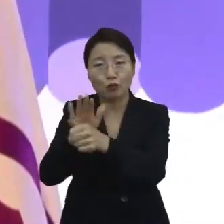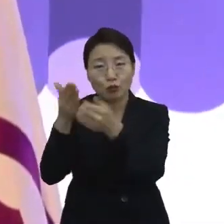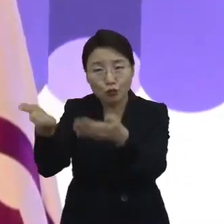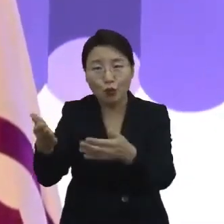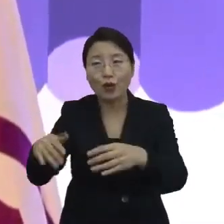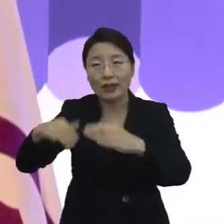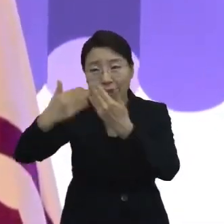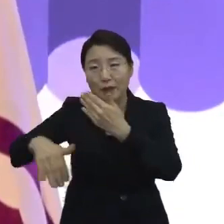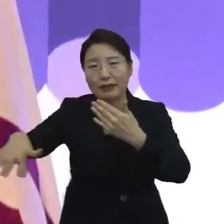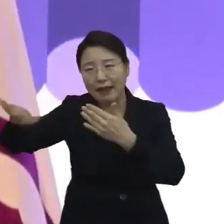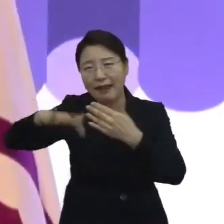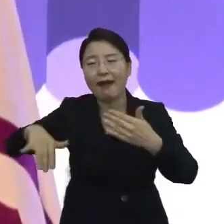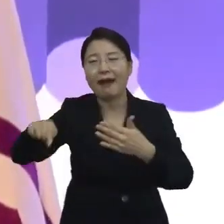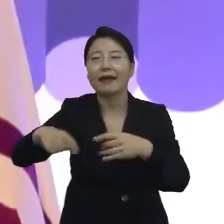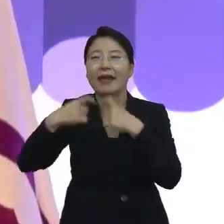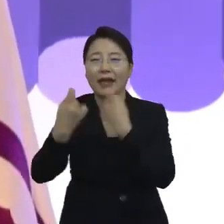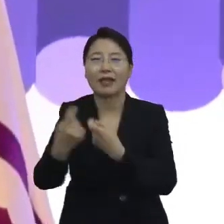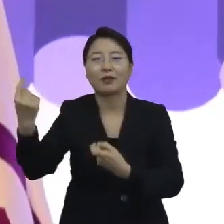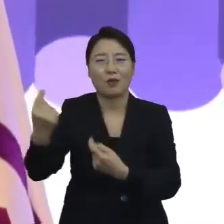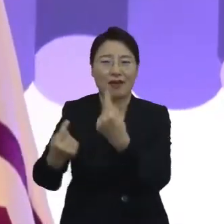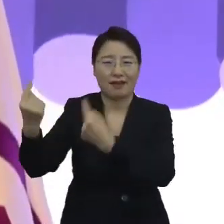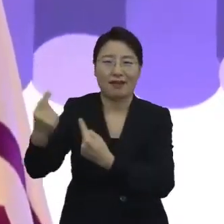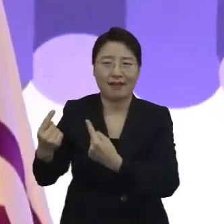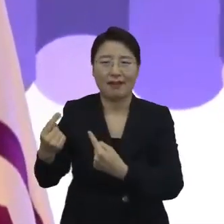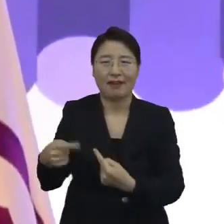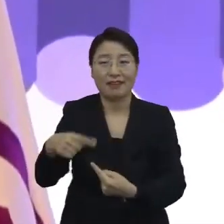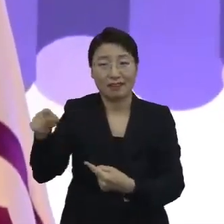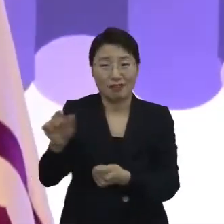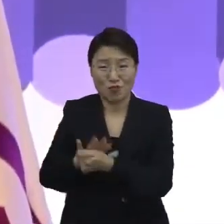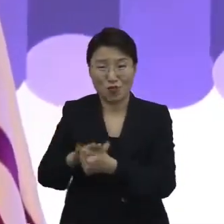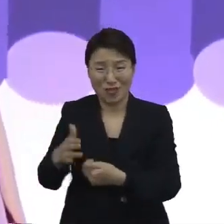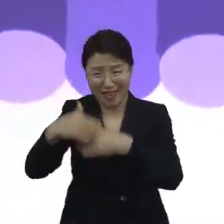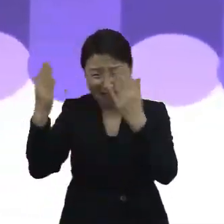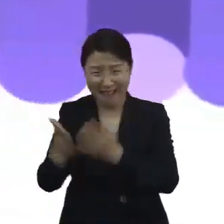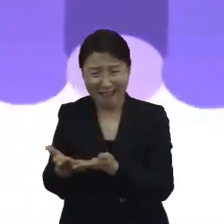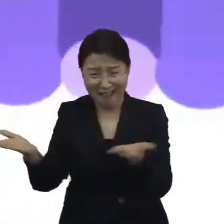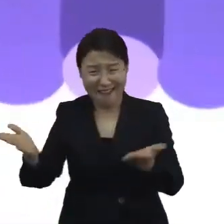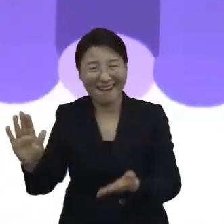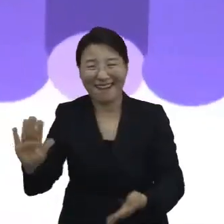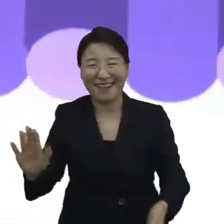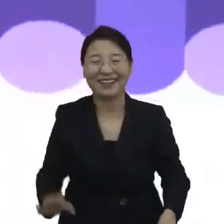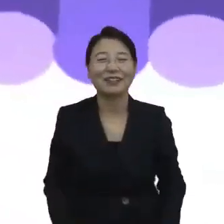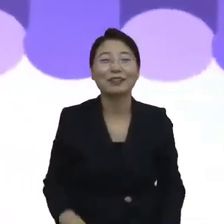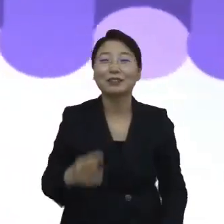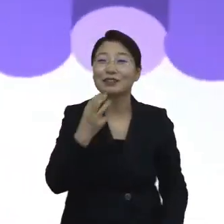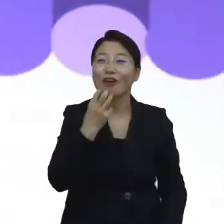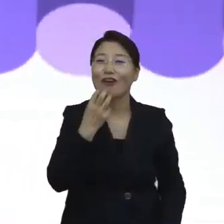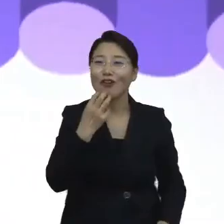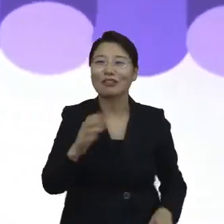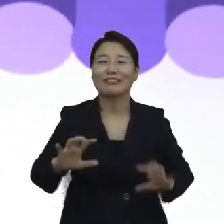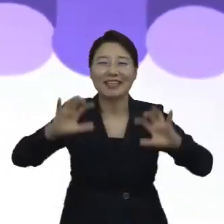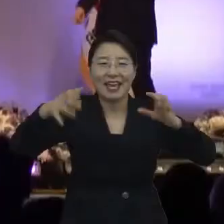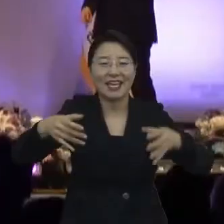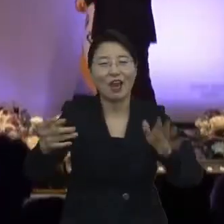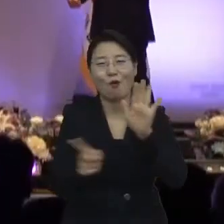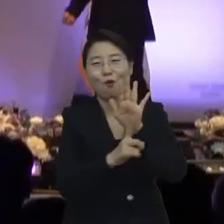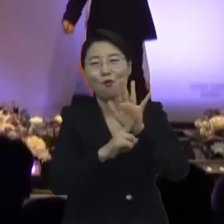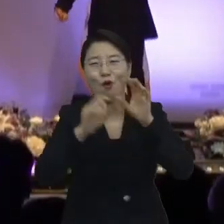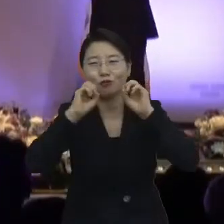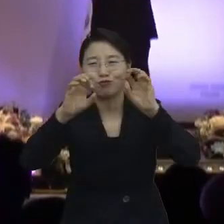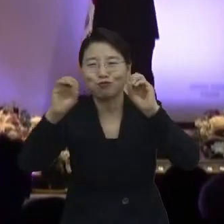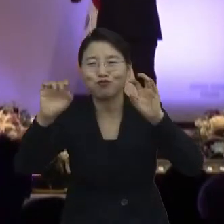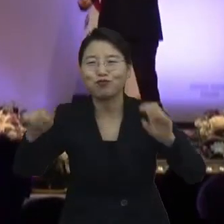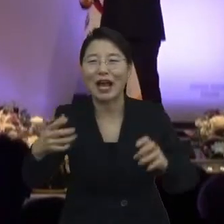돈으로 들어왔어요. 잘 모르고 하는 비판인데 어쨌든 서울을 전 세계에 이렇게 홍보를 하는 것은 아까 말씀드린